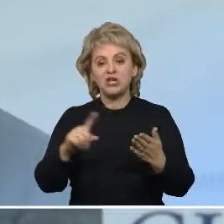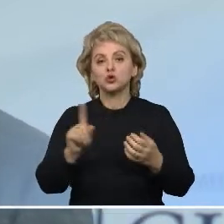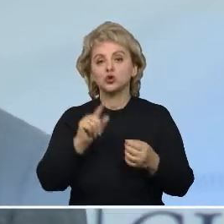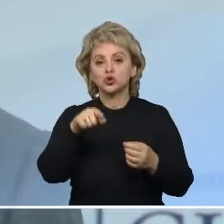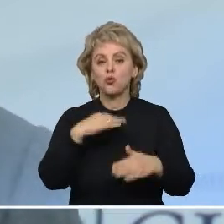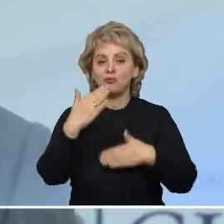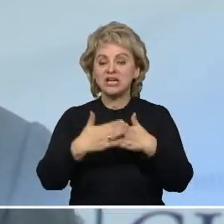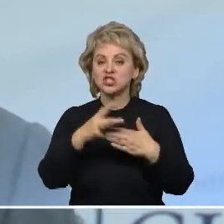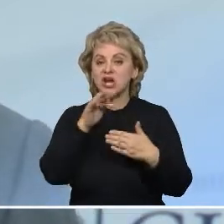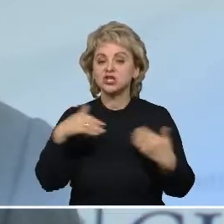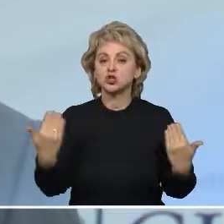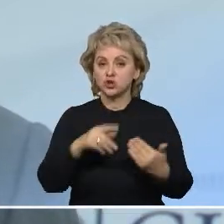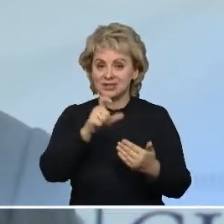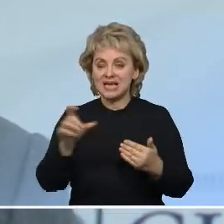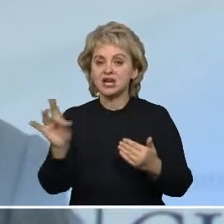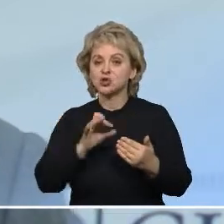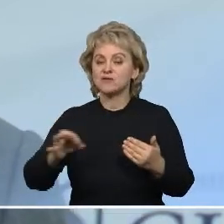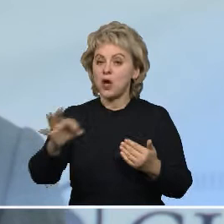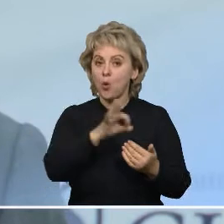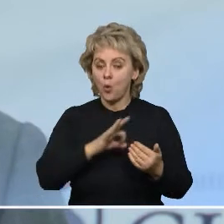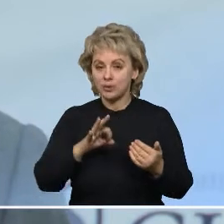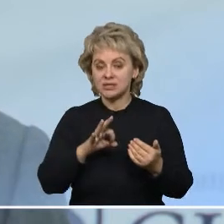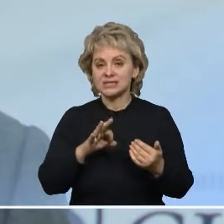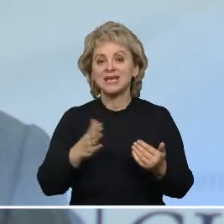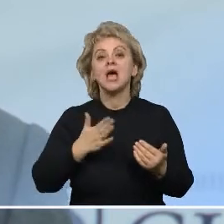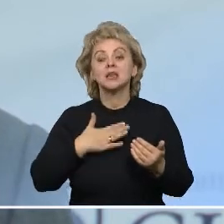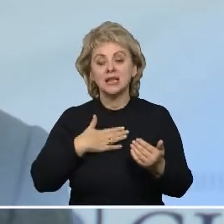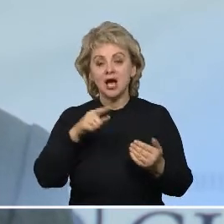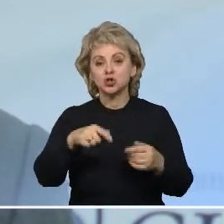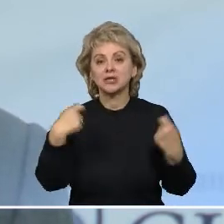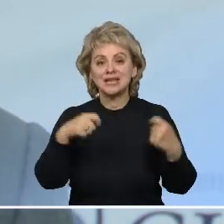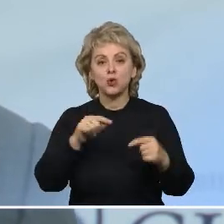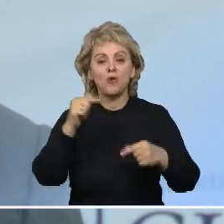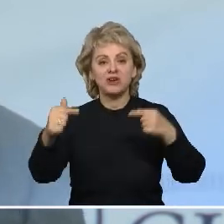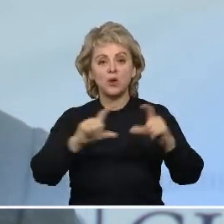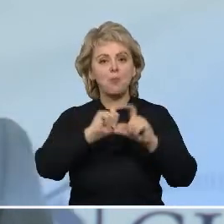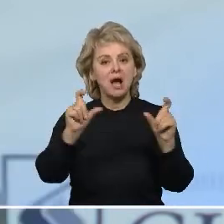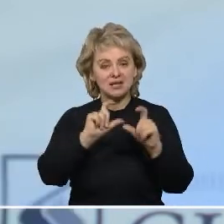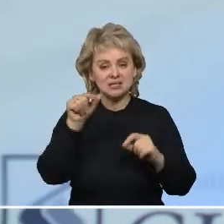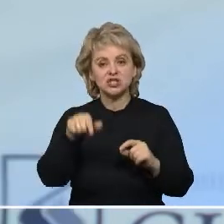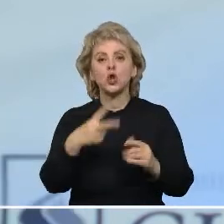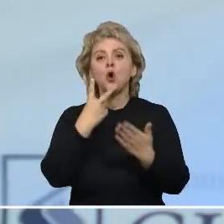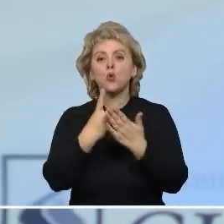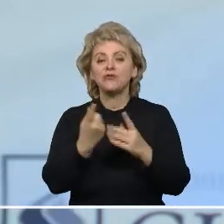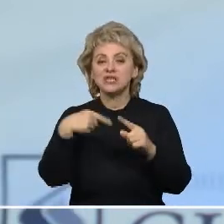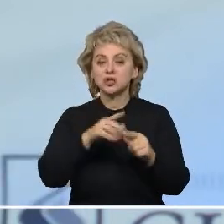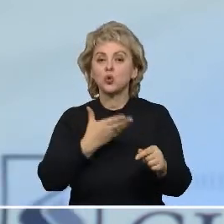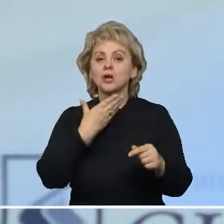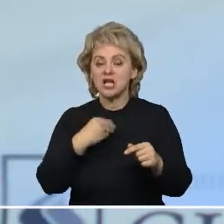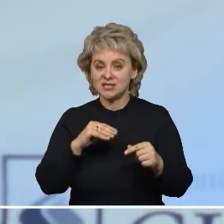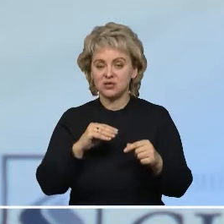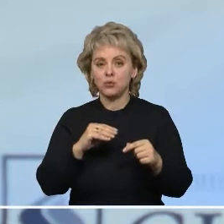в ближайшее время жители Ростовской области в наших торговых точках, магазинах увидят вот эту